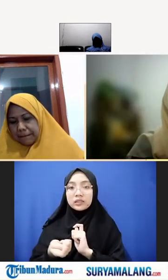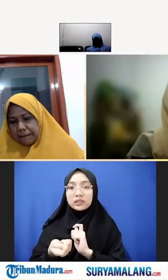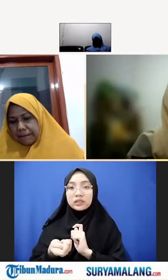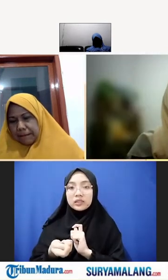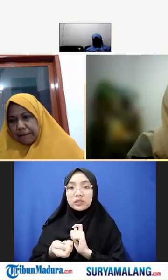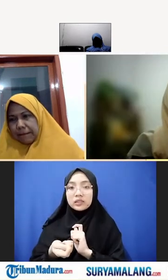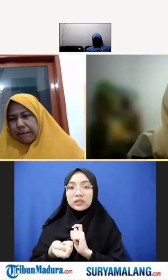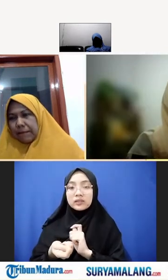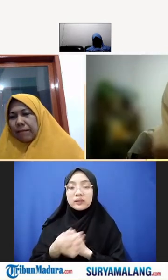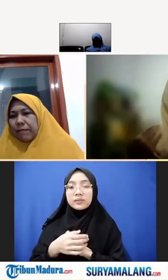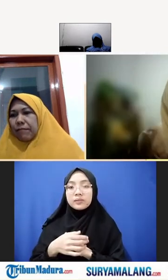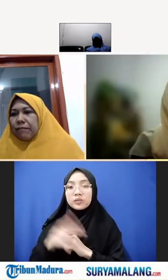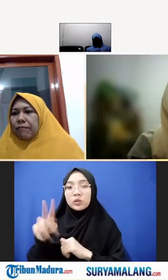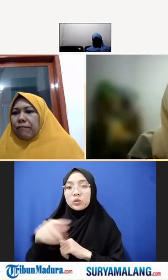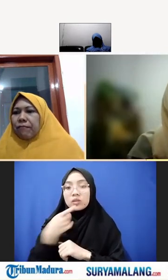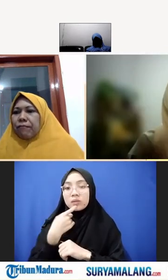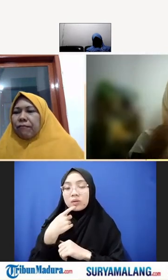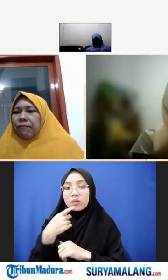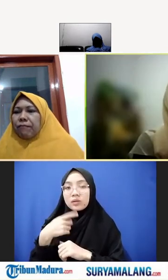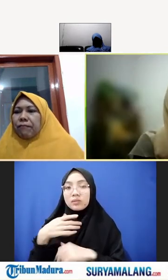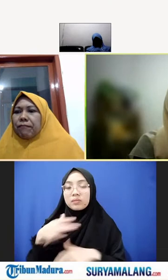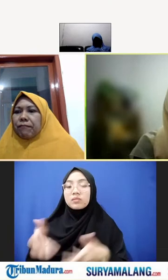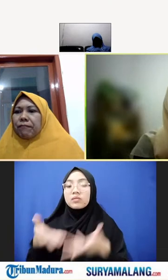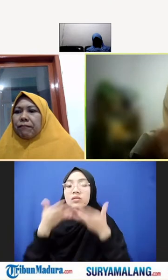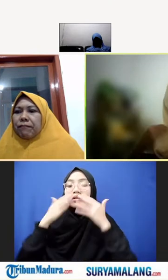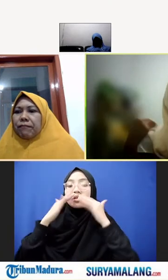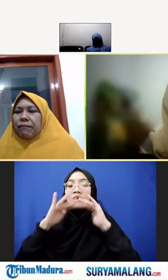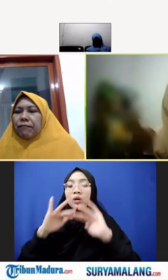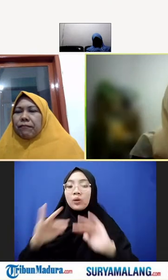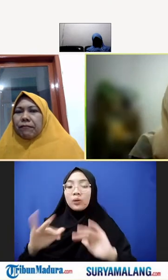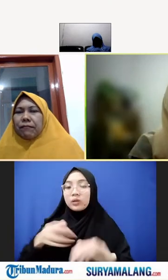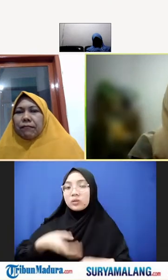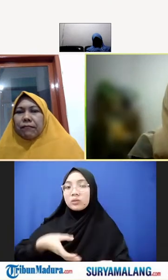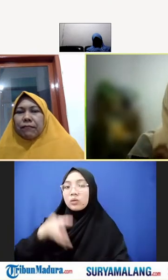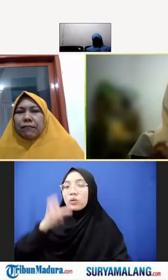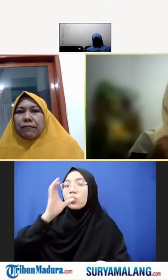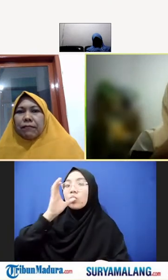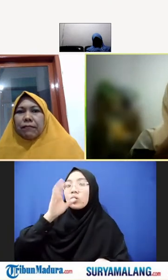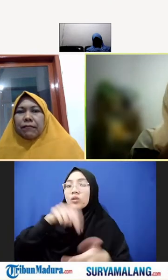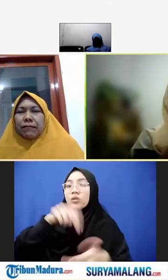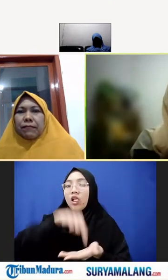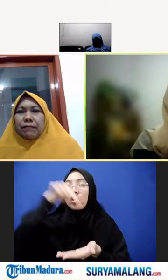marah, mesti ngapain? Oh, tarik nafas, minum, loncat,